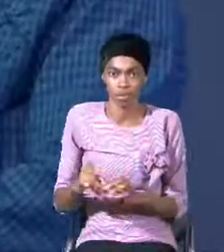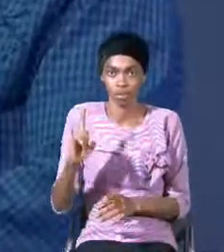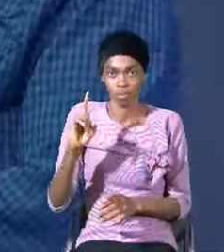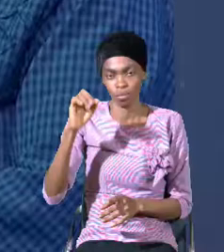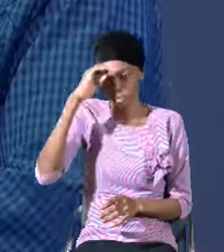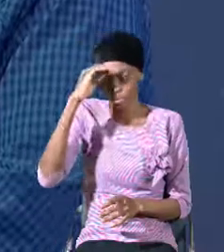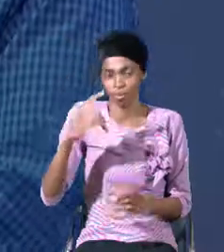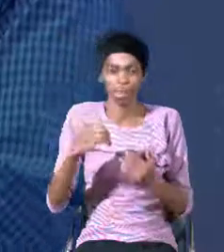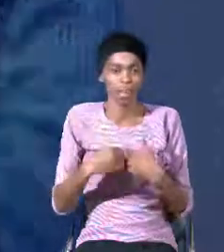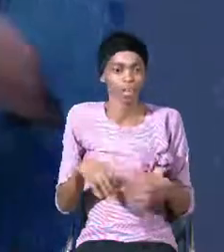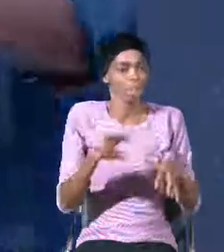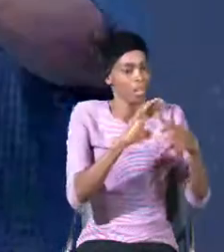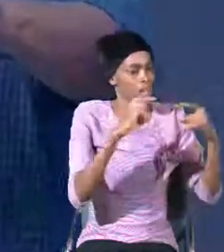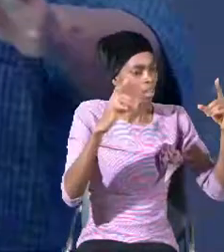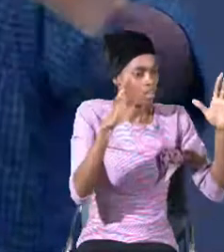Un ennemi